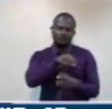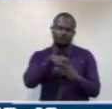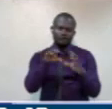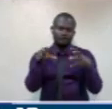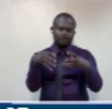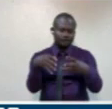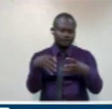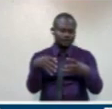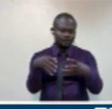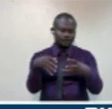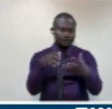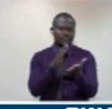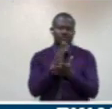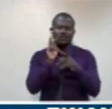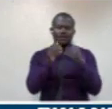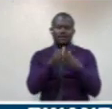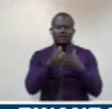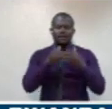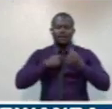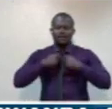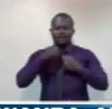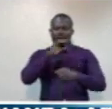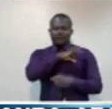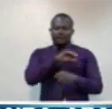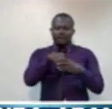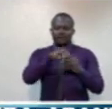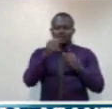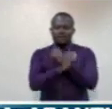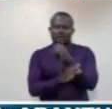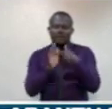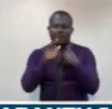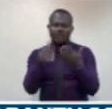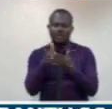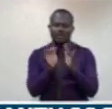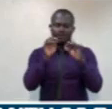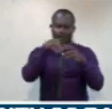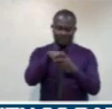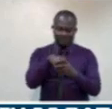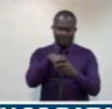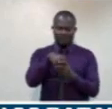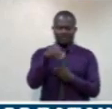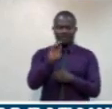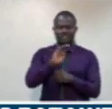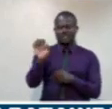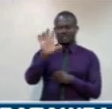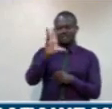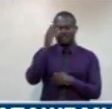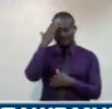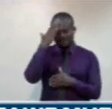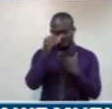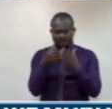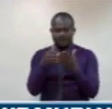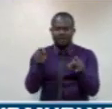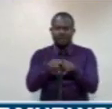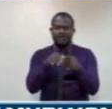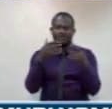huriro? U Rwanda ruzungukiramo byinshi ndetse n'ibindi bihugu bizaba byayijemo byo muri Afurika y'Iburasirazuba, kuko